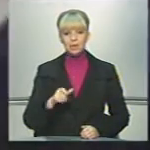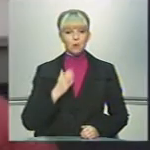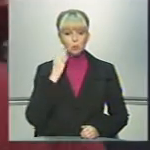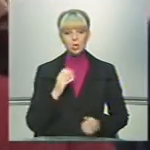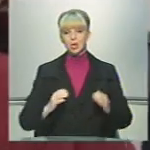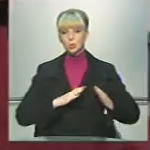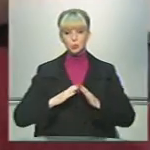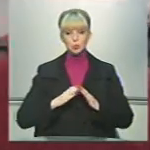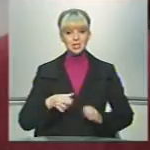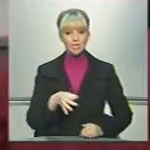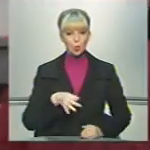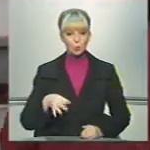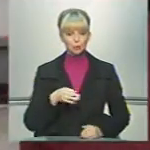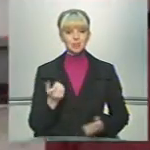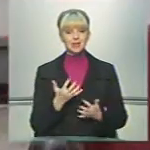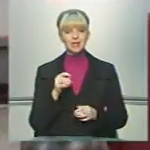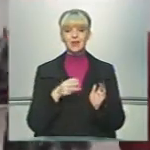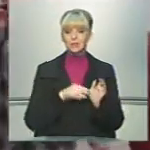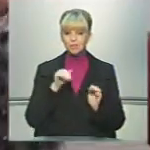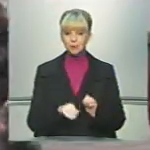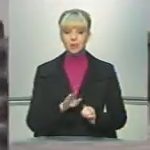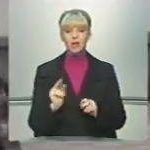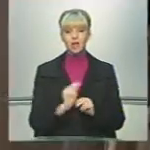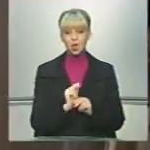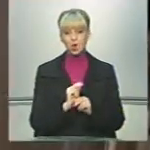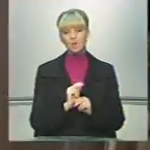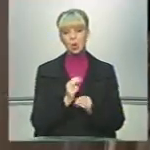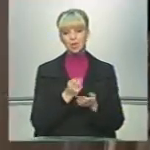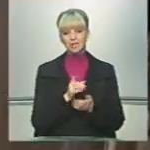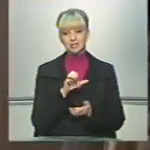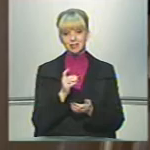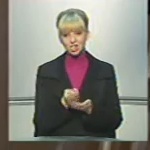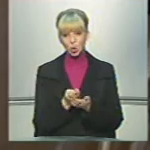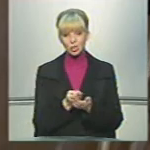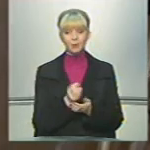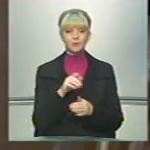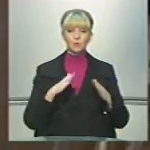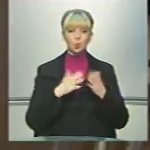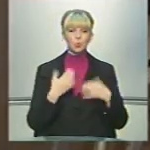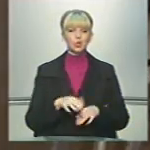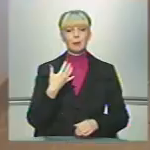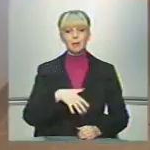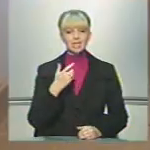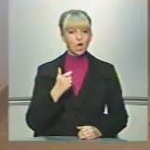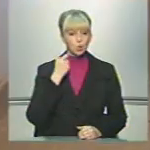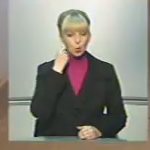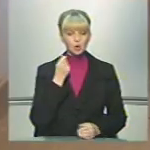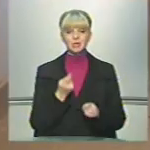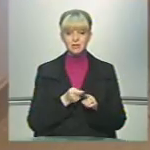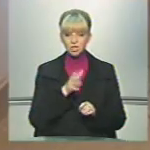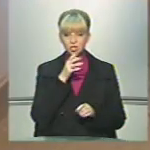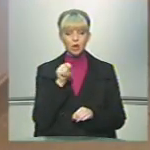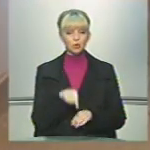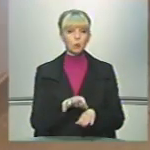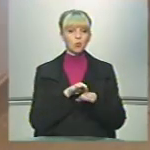та сусідніх областей, з яких 8 тисяч лікували стаціонарно. Ці будівлі вже 50 років. За цей час